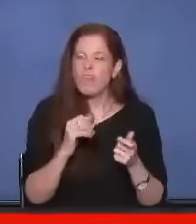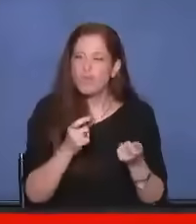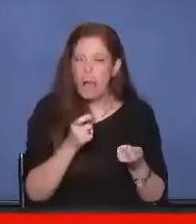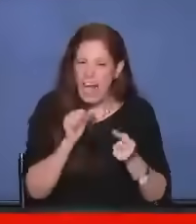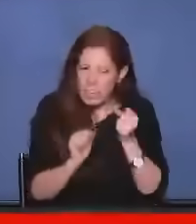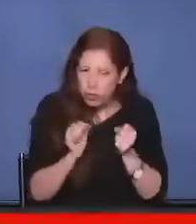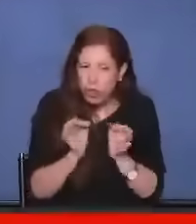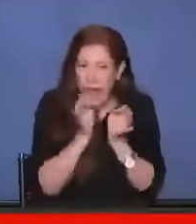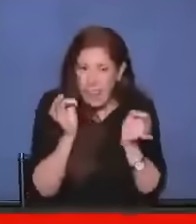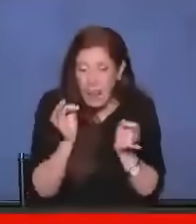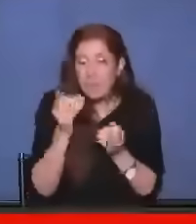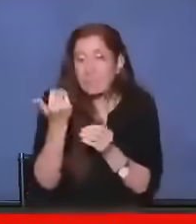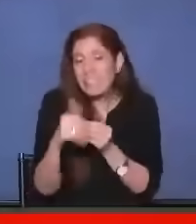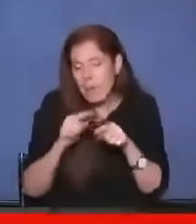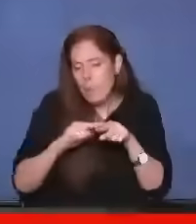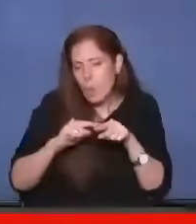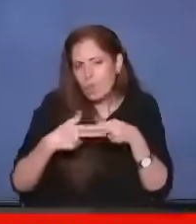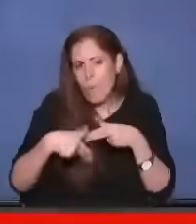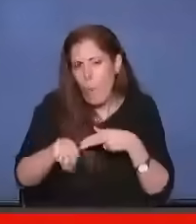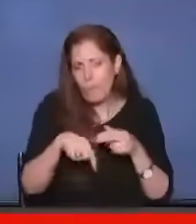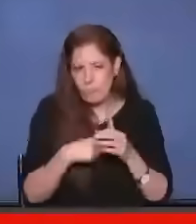כעת נסתיים בחודשים הקרובים